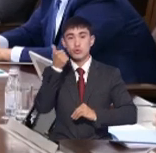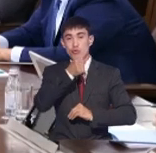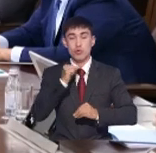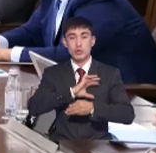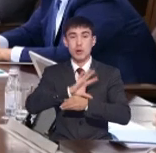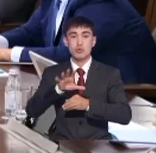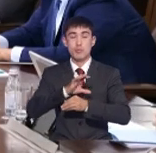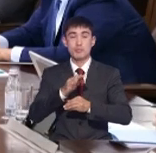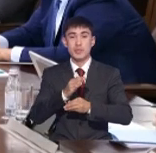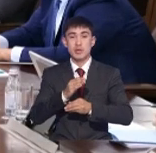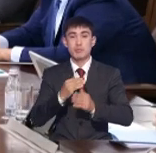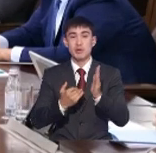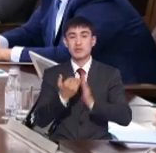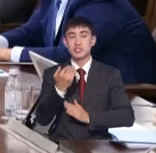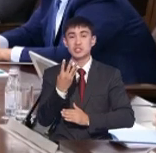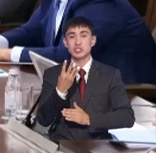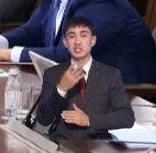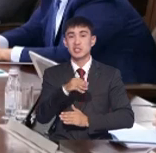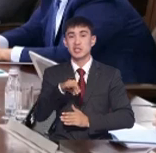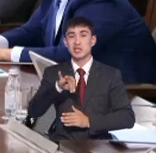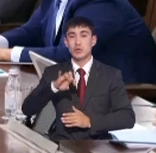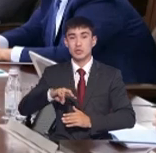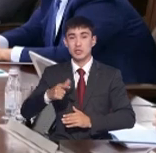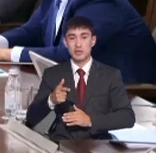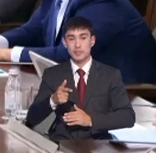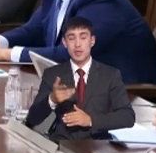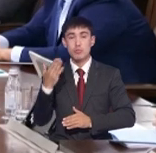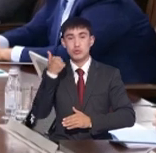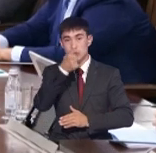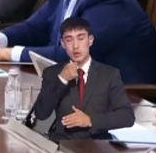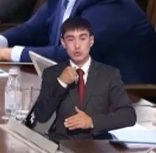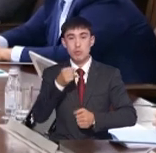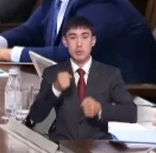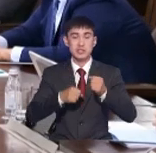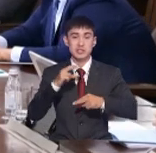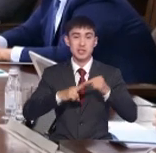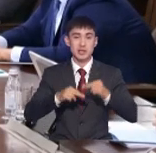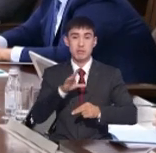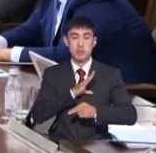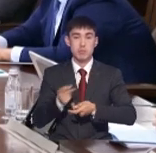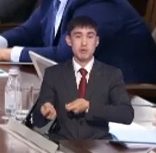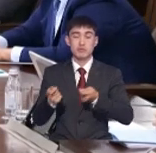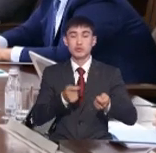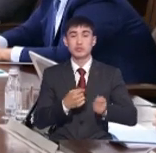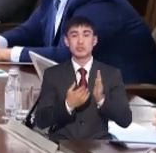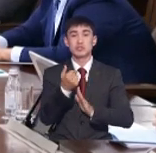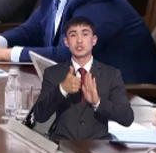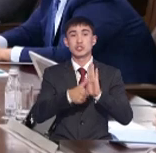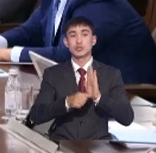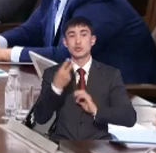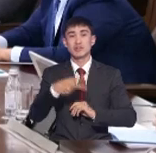произведённой продукции превысил 4 триллиона тенге в прошлом году в машиностроение было привлечено свыше